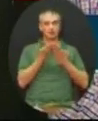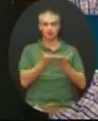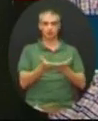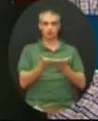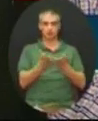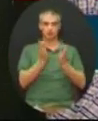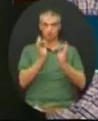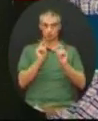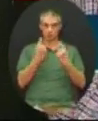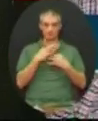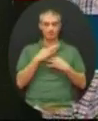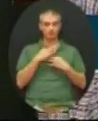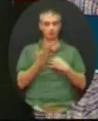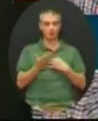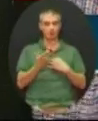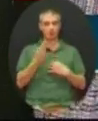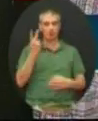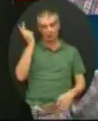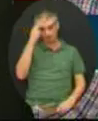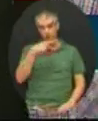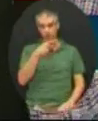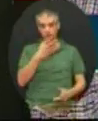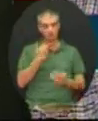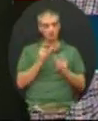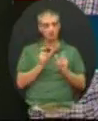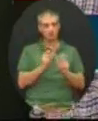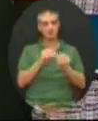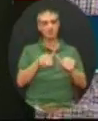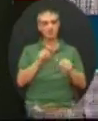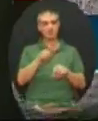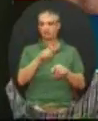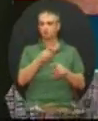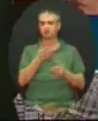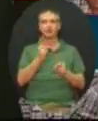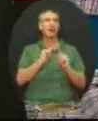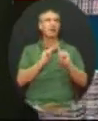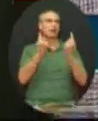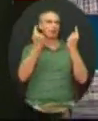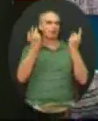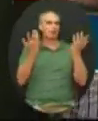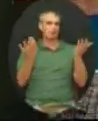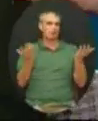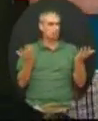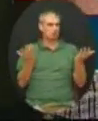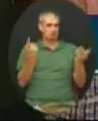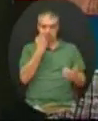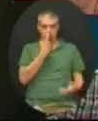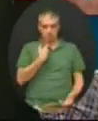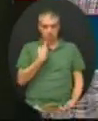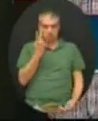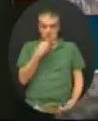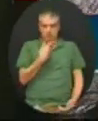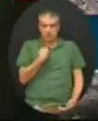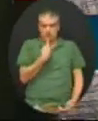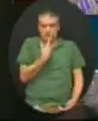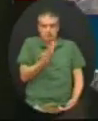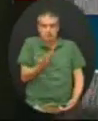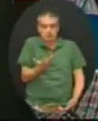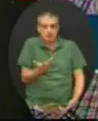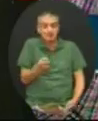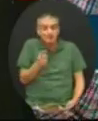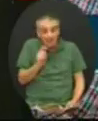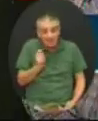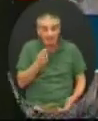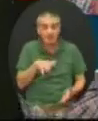בטח במקרה שלנו, שבו הפרשנות שמגבילה את הכנסת היא פרשנות חריגה, הייתי אומר תמוהה, אין לי מילה אחרת. אז